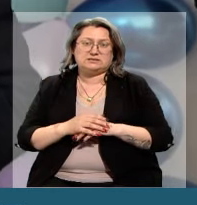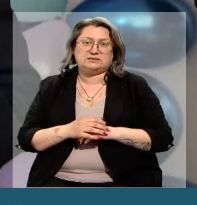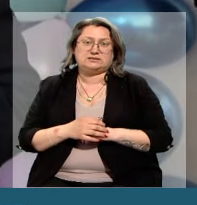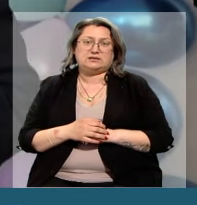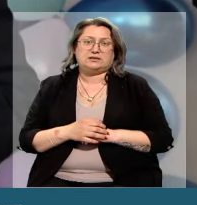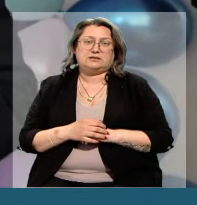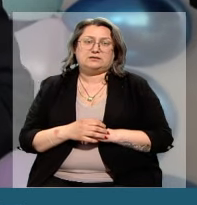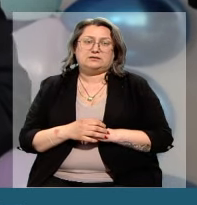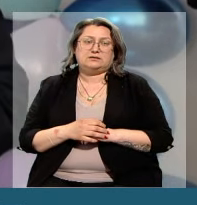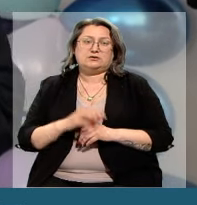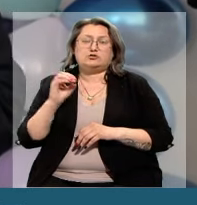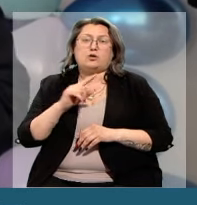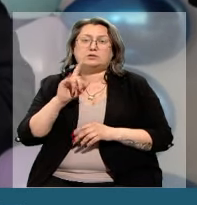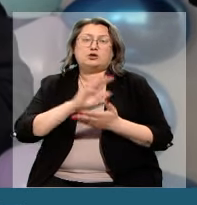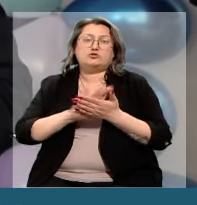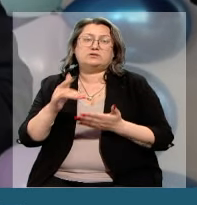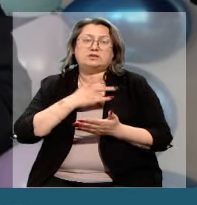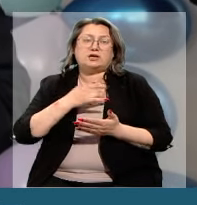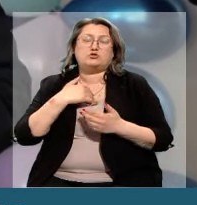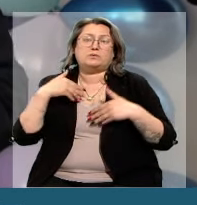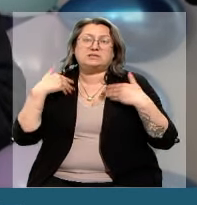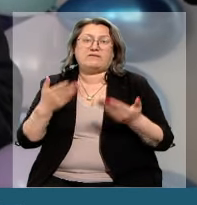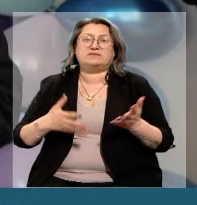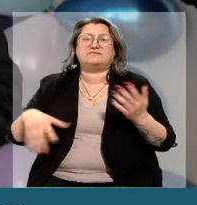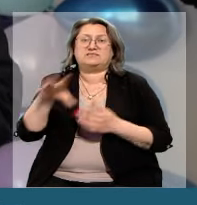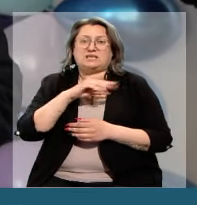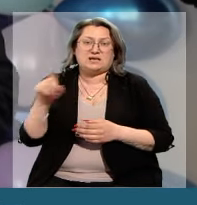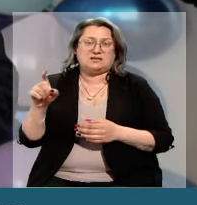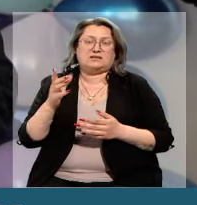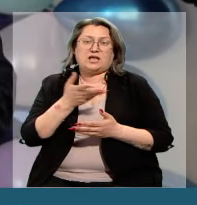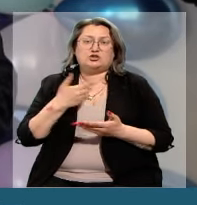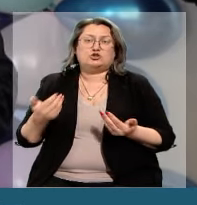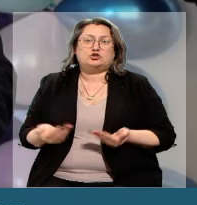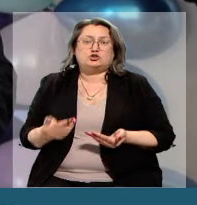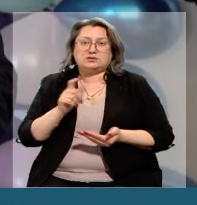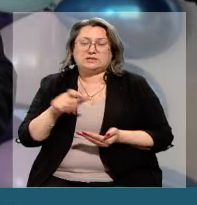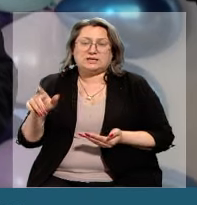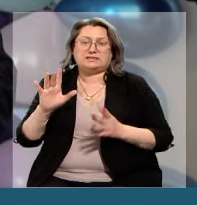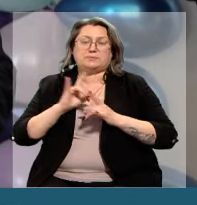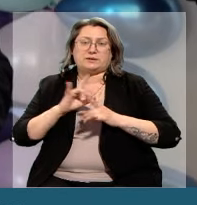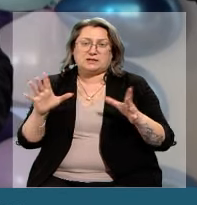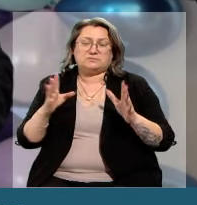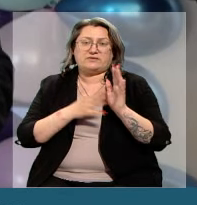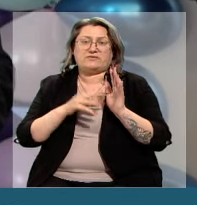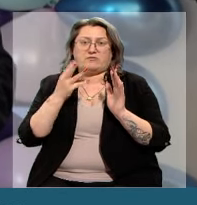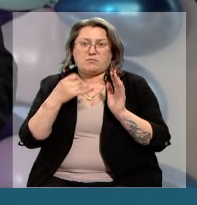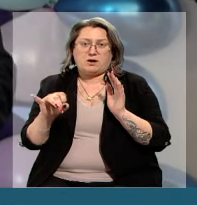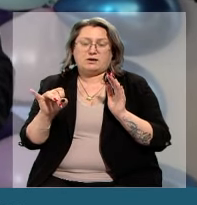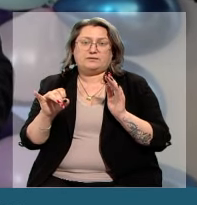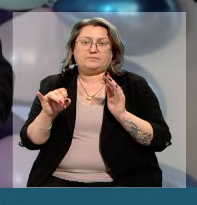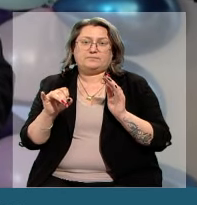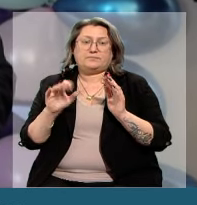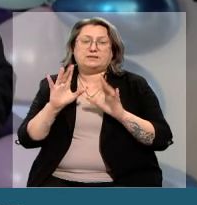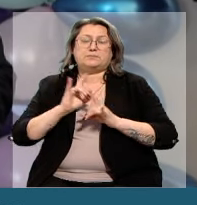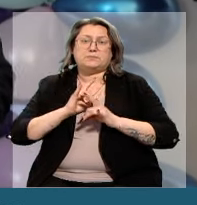Еще раз от чистого сердца хочу поздравить всех наших жителей с праздником 9 мая,